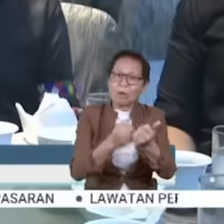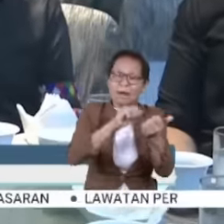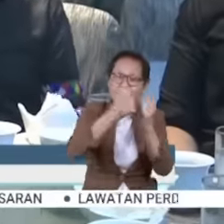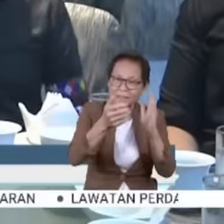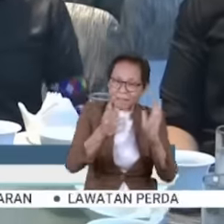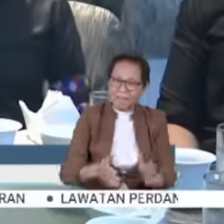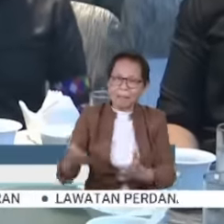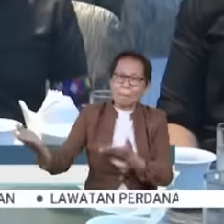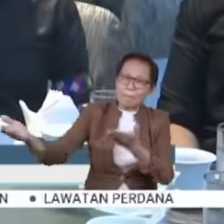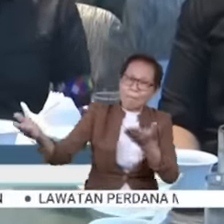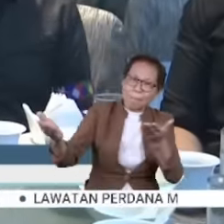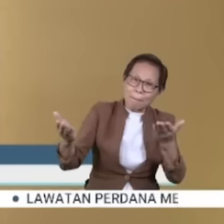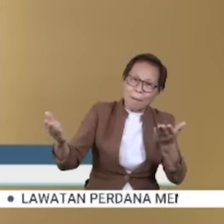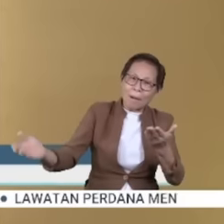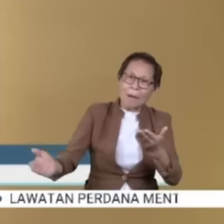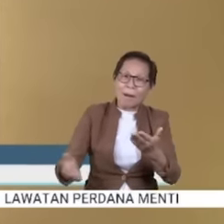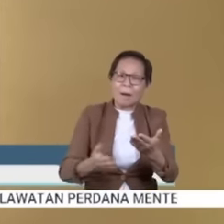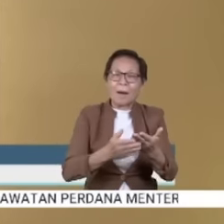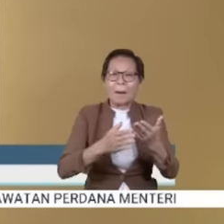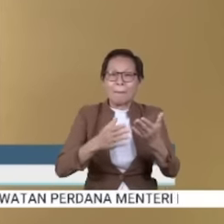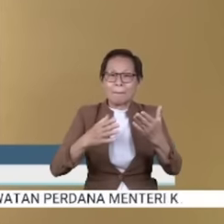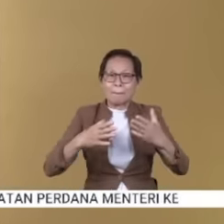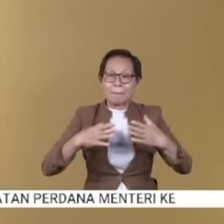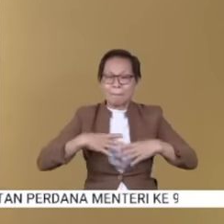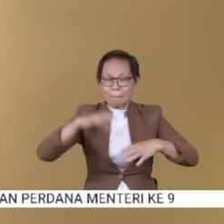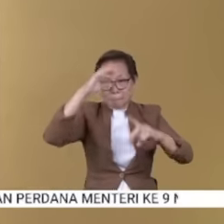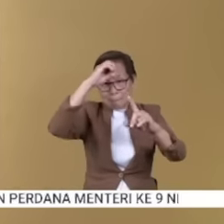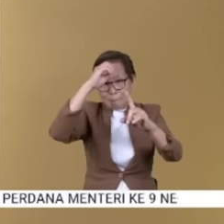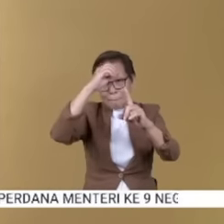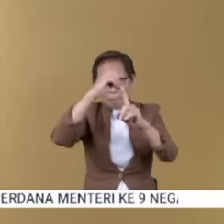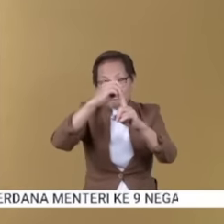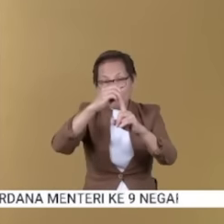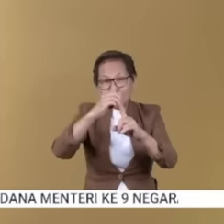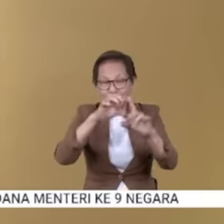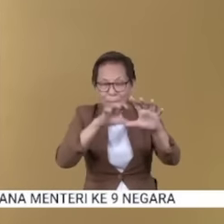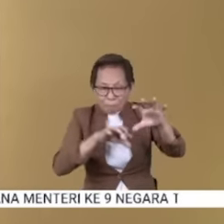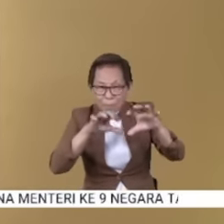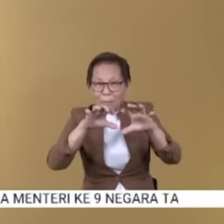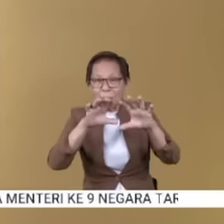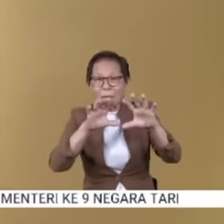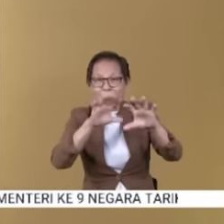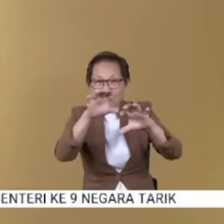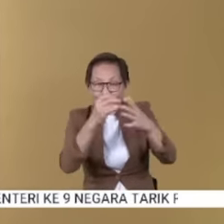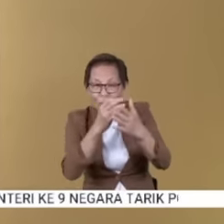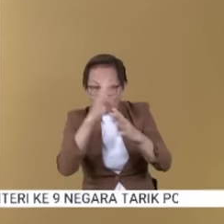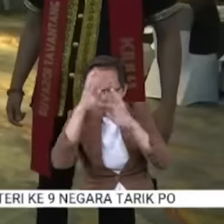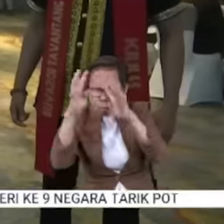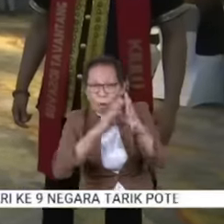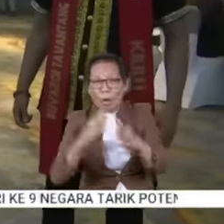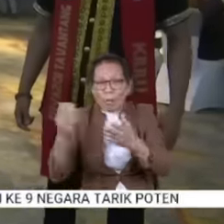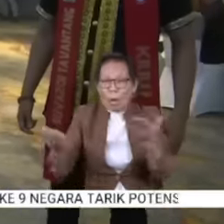membawa motif kemarau sosial media